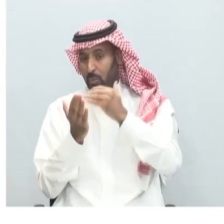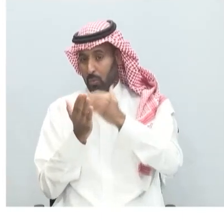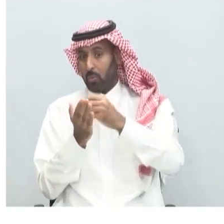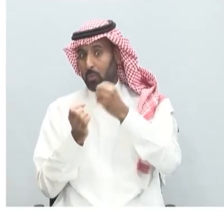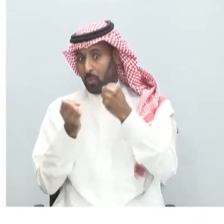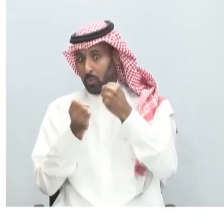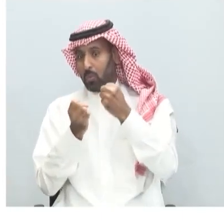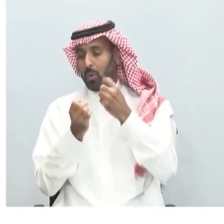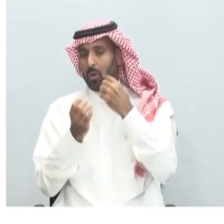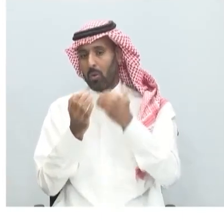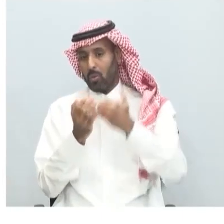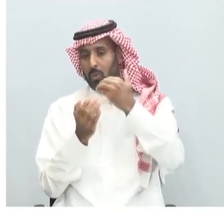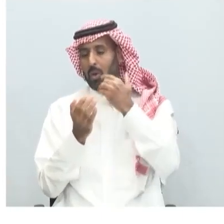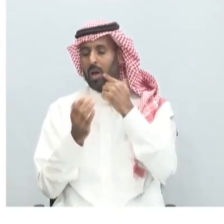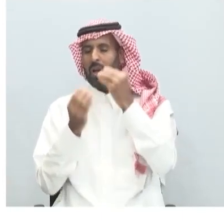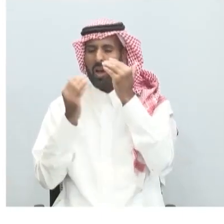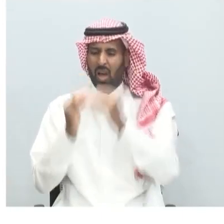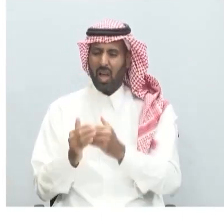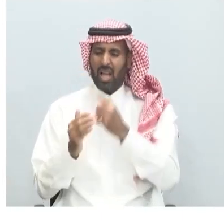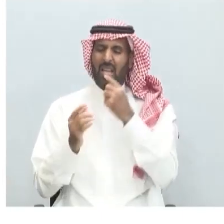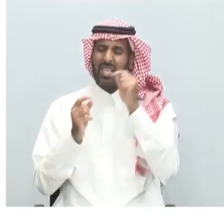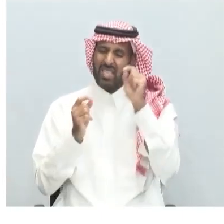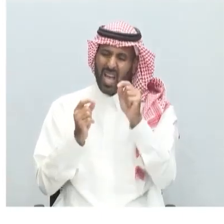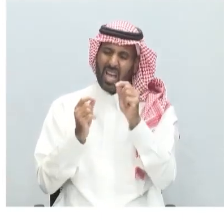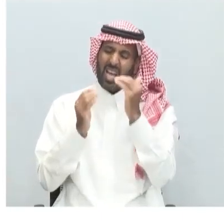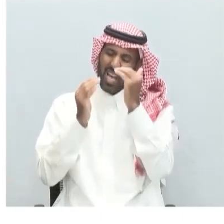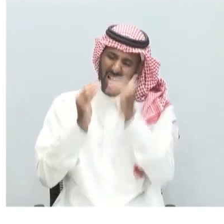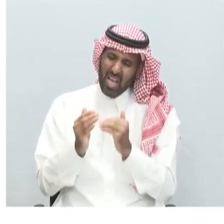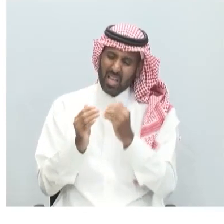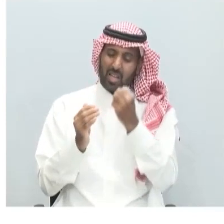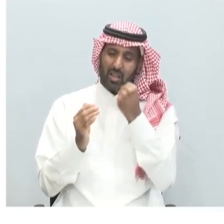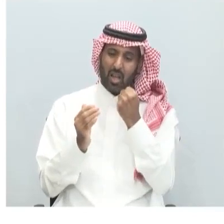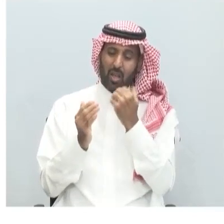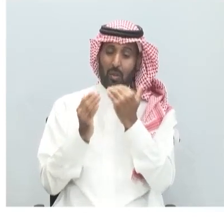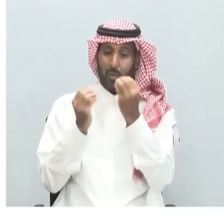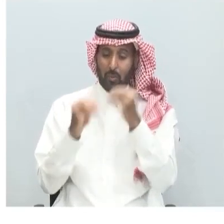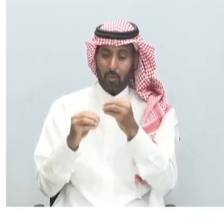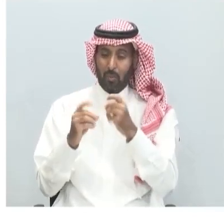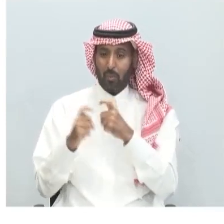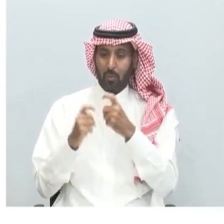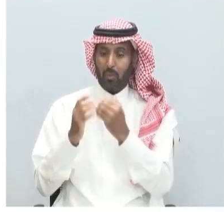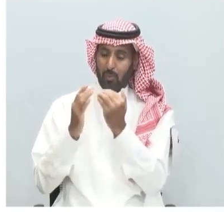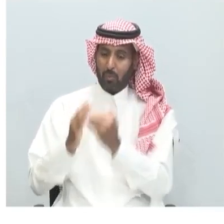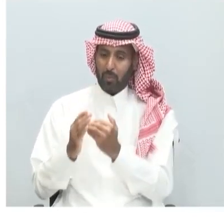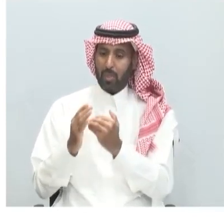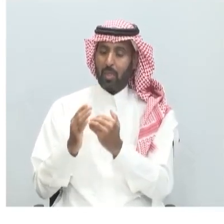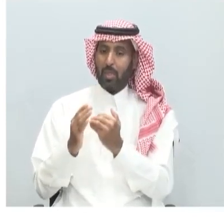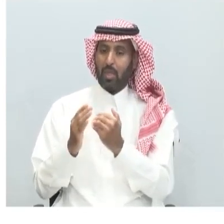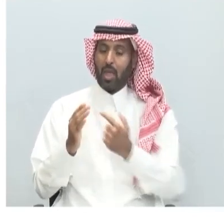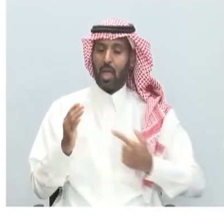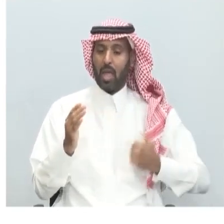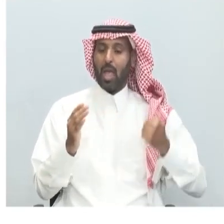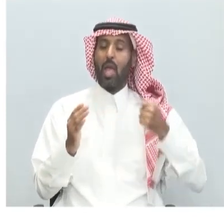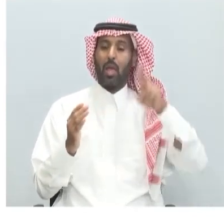الذره اقل طاقه ممكنه اقل طاقه ممكنه حسنا ثم يسمى